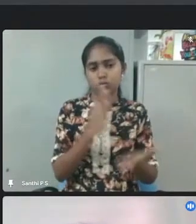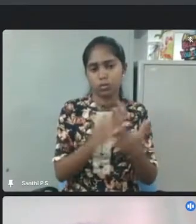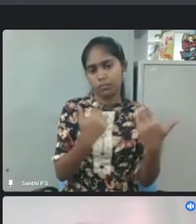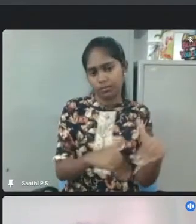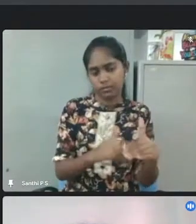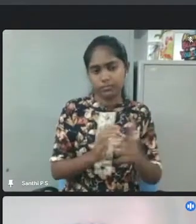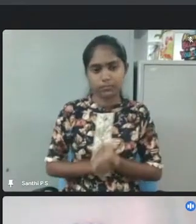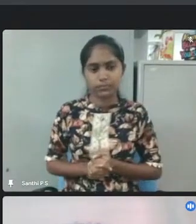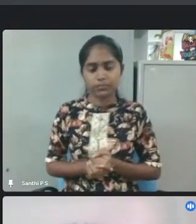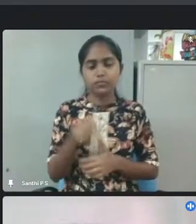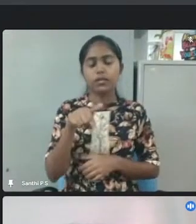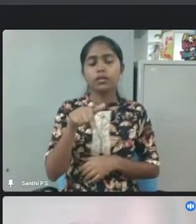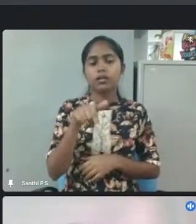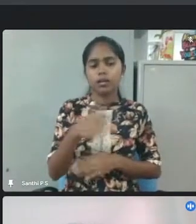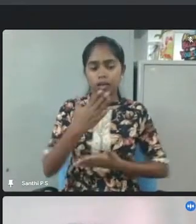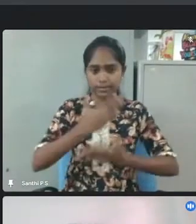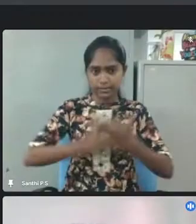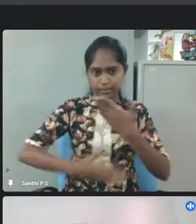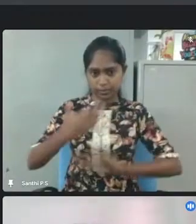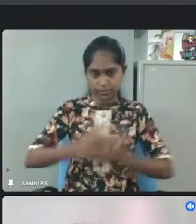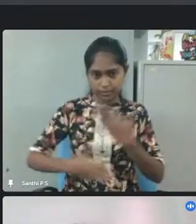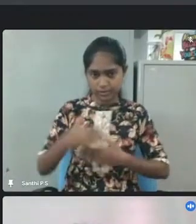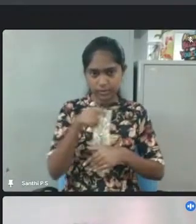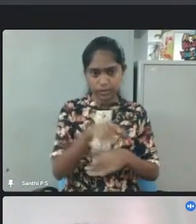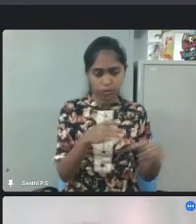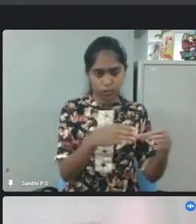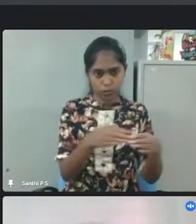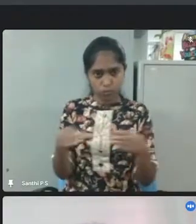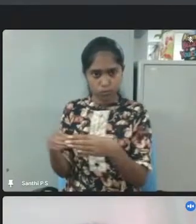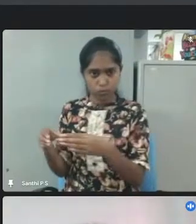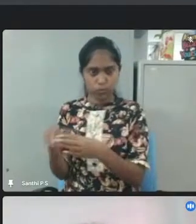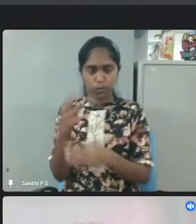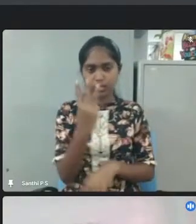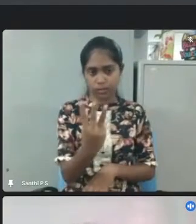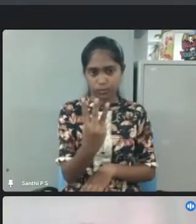ഭിന്നശേഷി എന്നുള്ളത് ഈ മൂന്ന് തരത്തിലുള്ള ഈ മേഖലകളിൽ